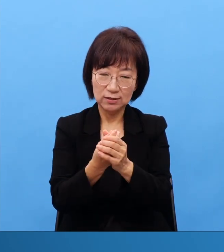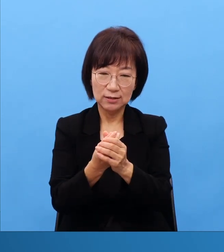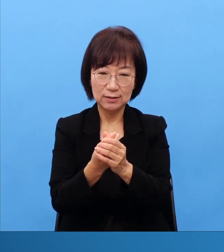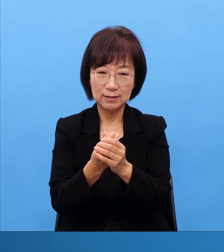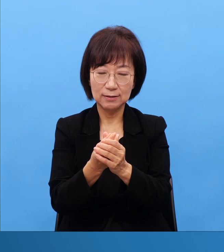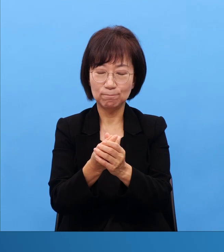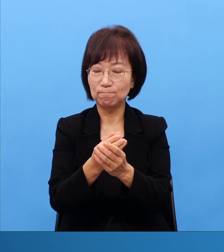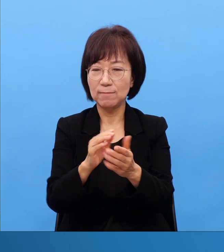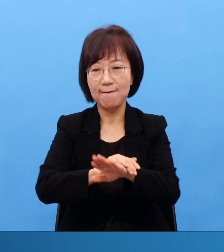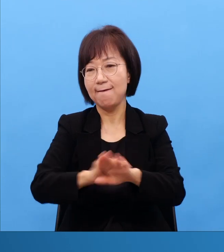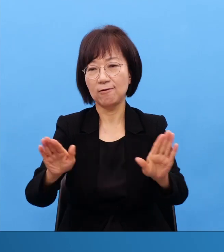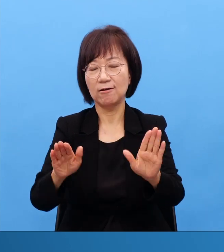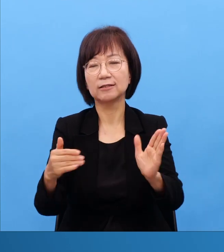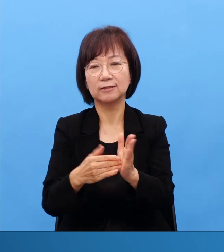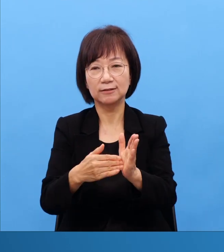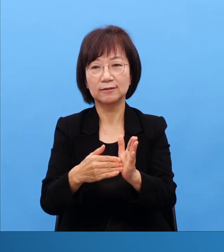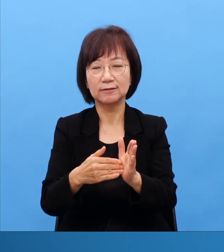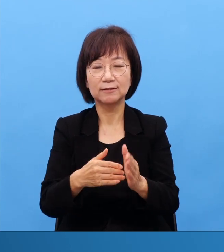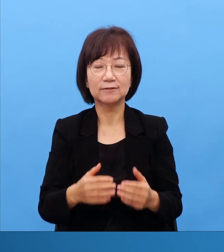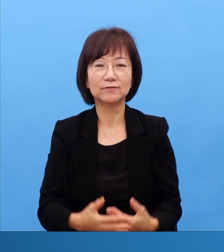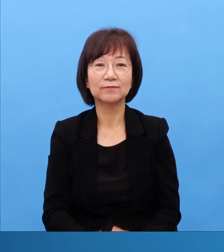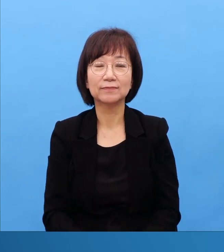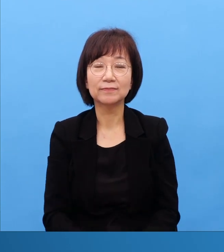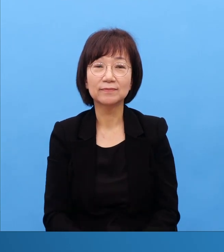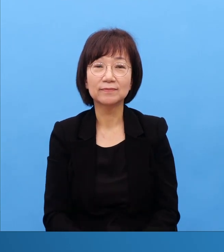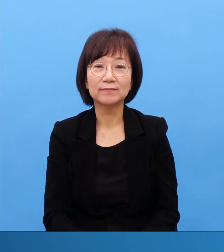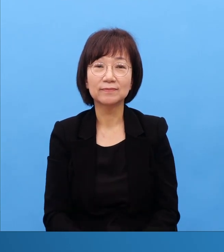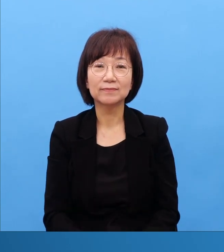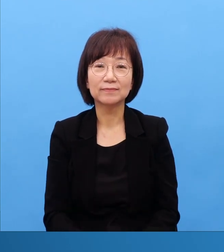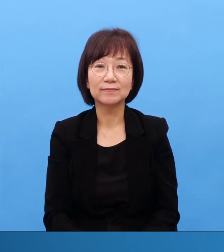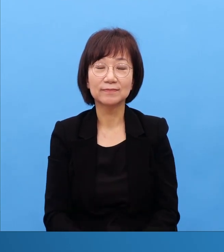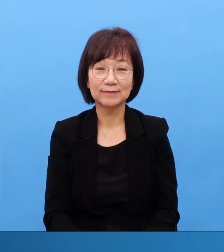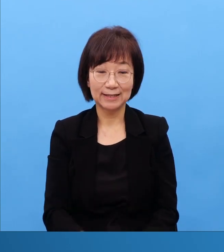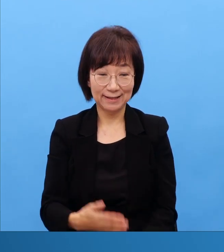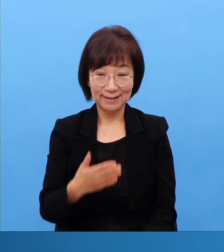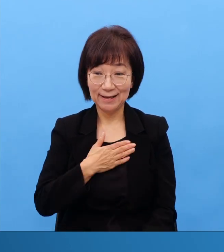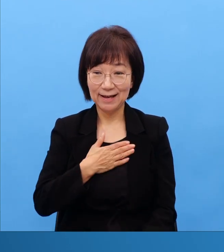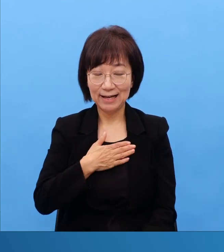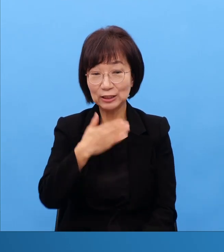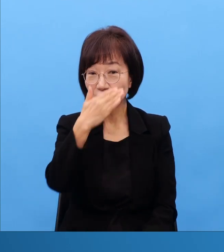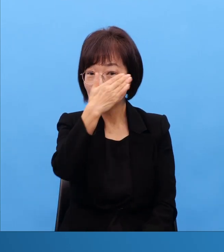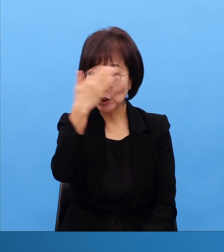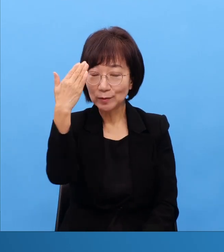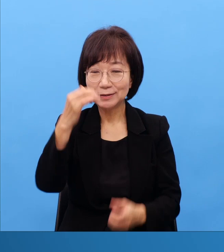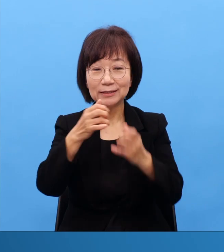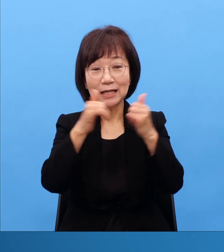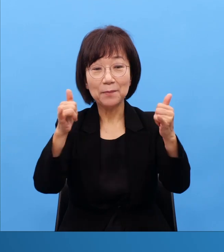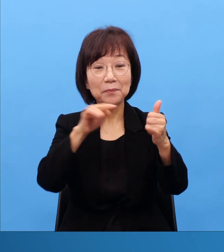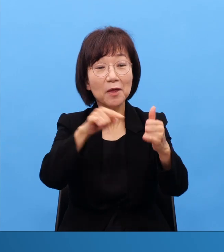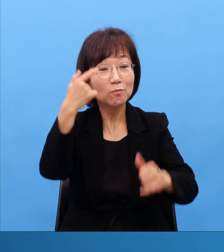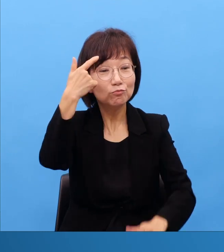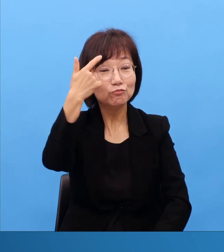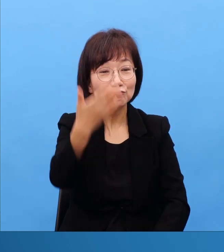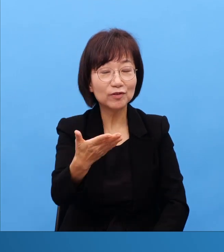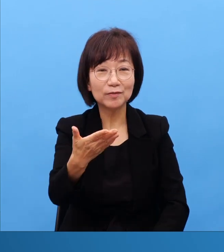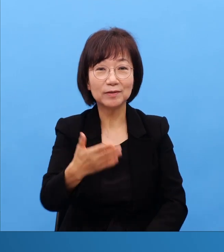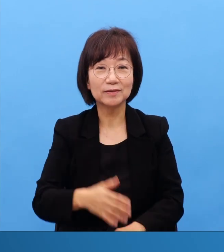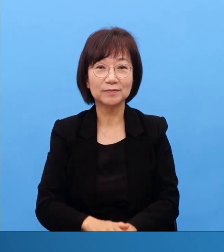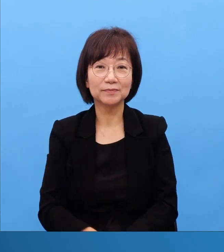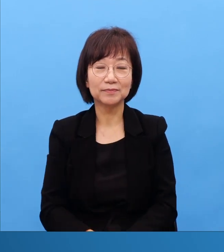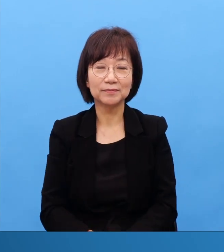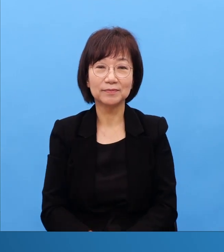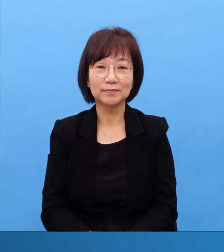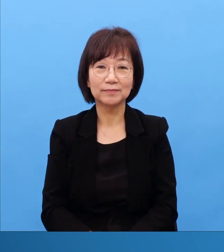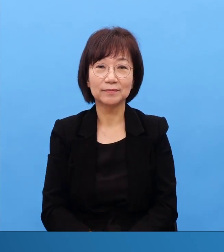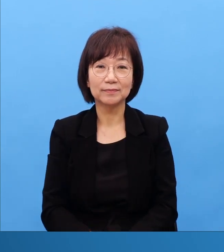We can't let it go. Why? Because it doesn't change. 내가 젊은 아이들에게 물었습니다. I asked young children. 젊은 아이들 물었더니 제일 애로사항이